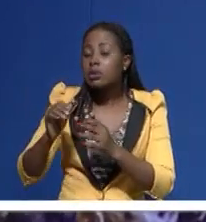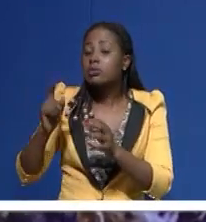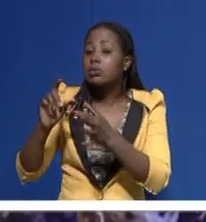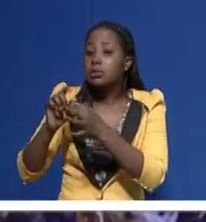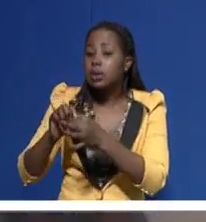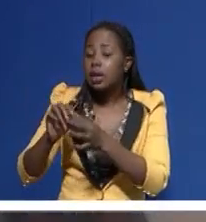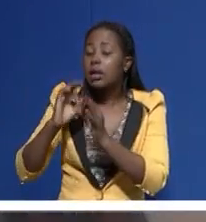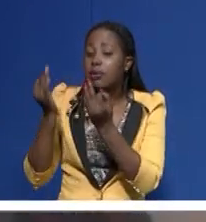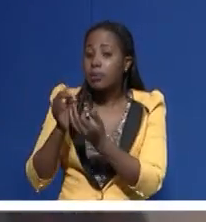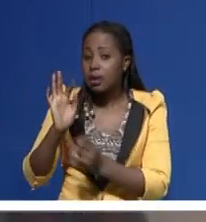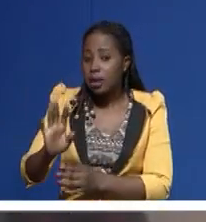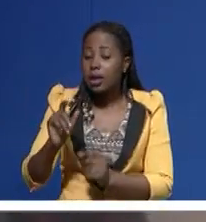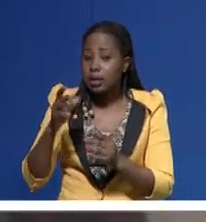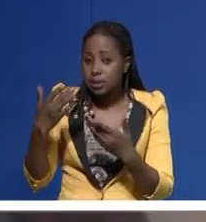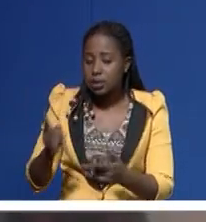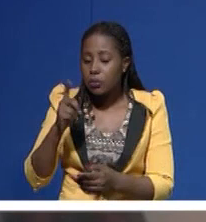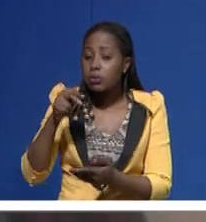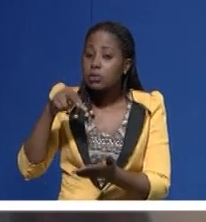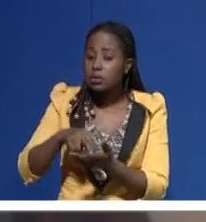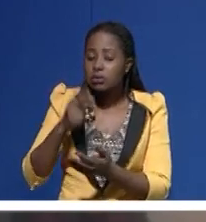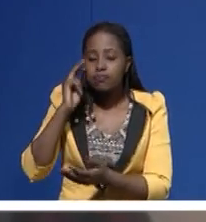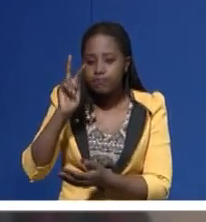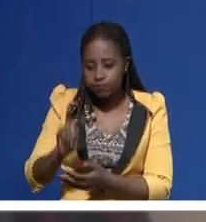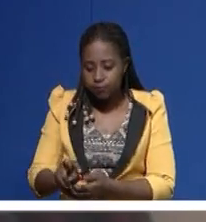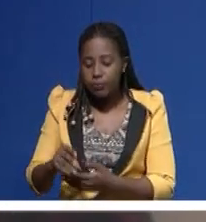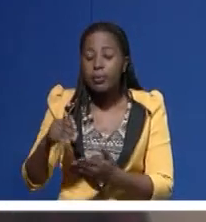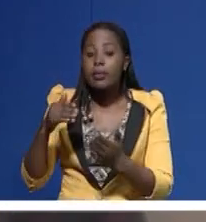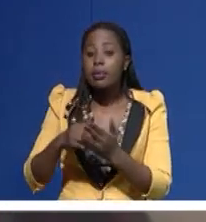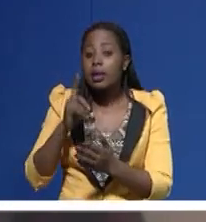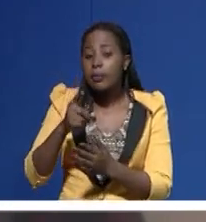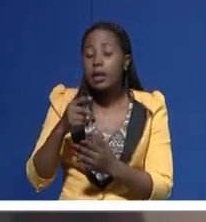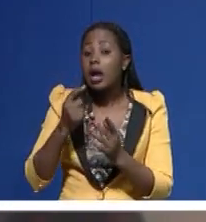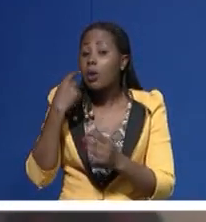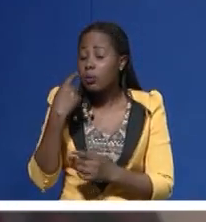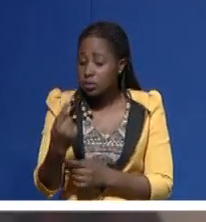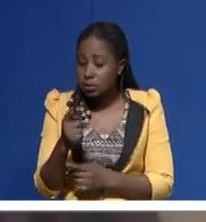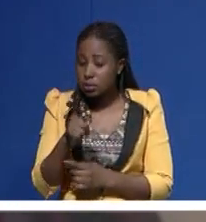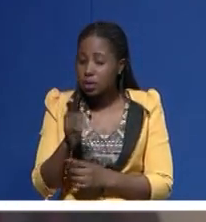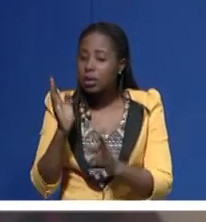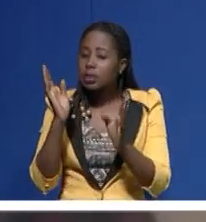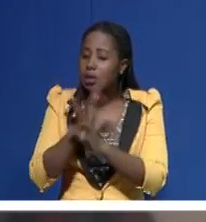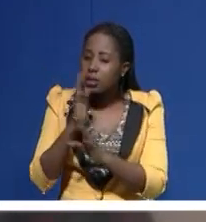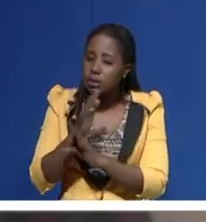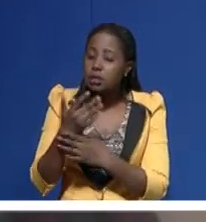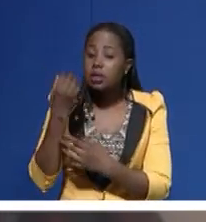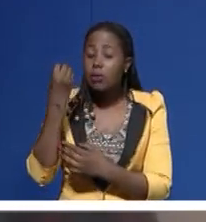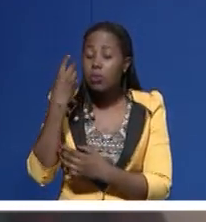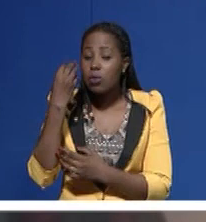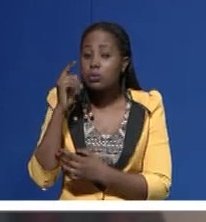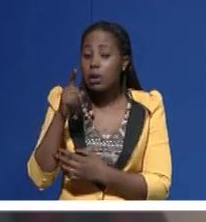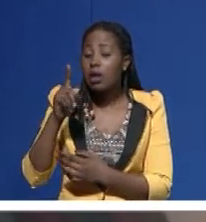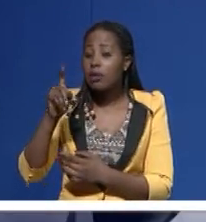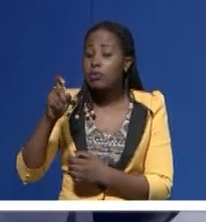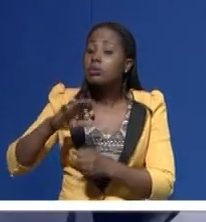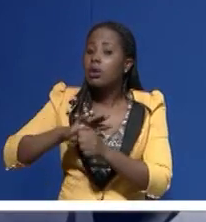yake, lakini kwa sasa yuko chini ya uangalizi maalum hadi pale ambapo atakuwa haoneshi zile dalili za ugonjwa wa